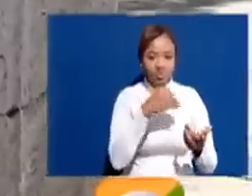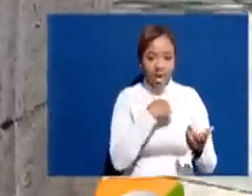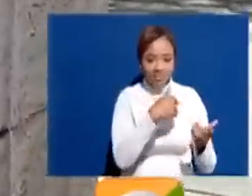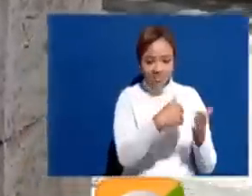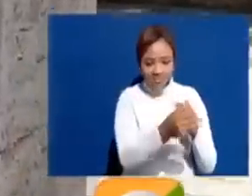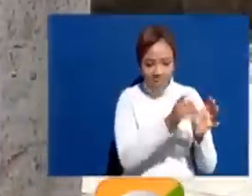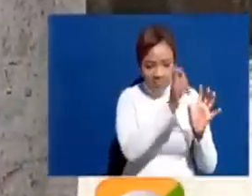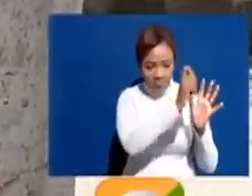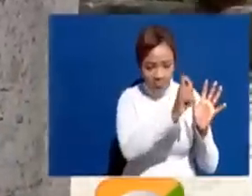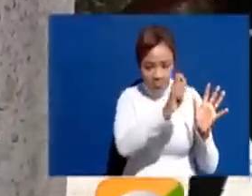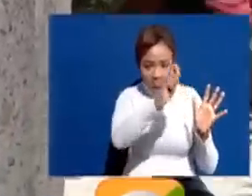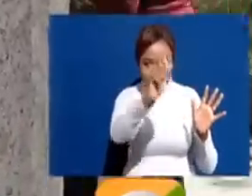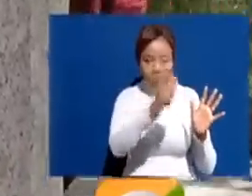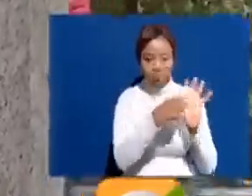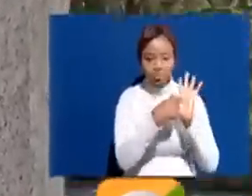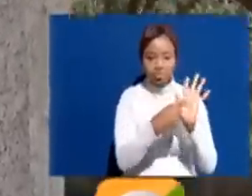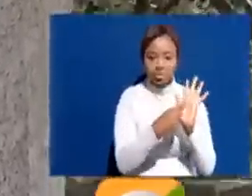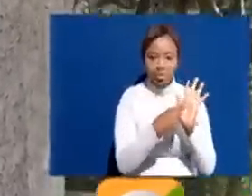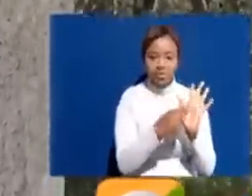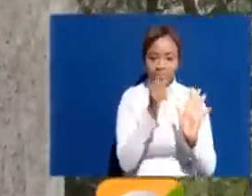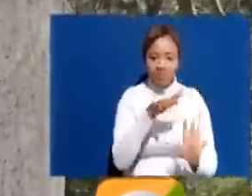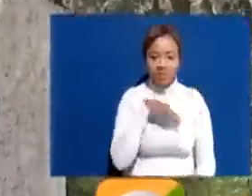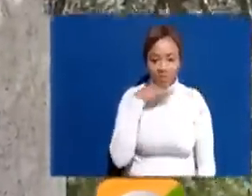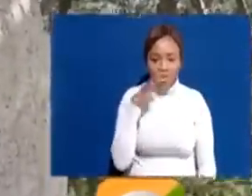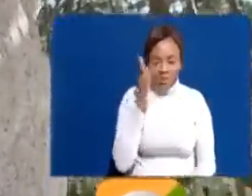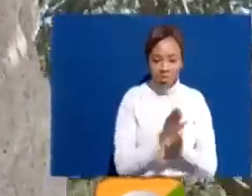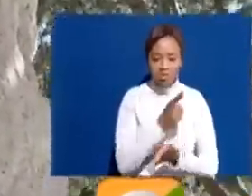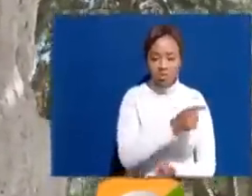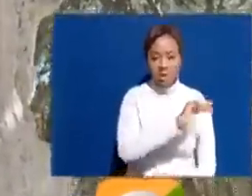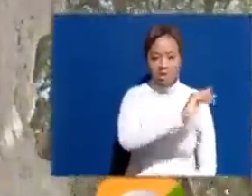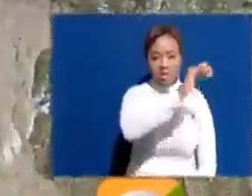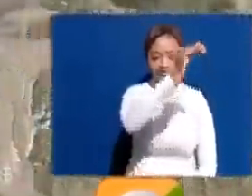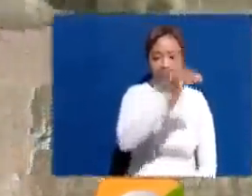symbol of his dying on this mountain.